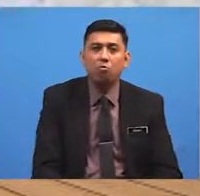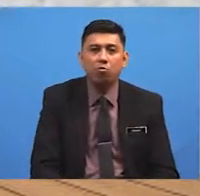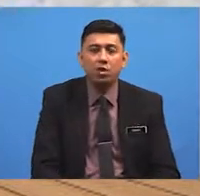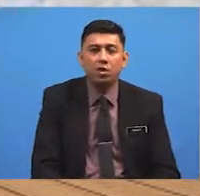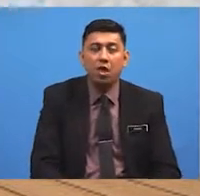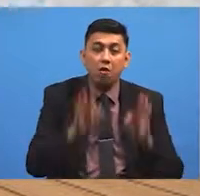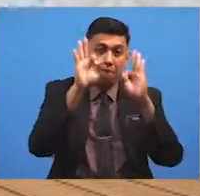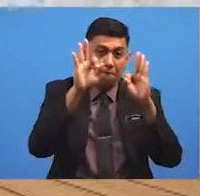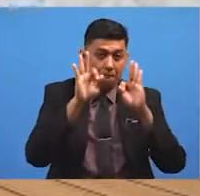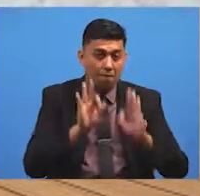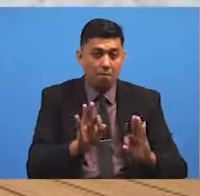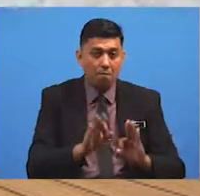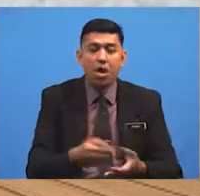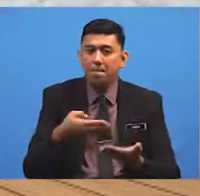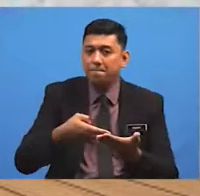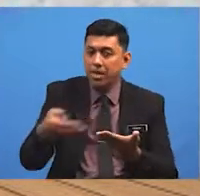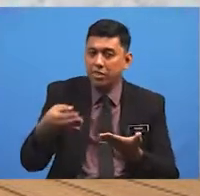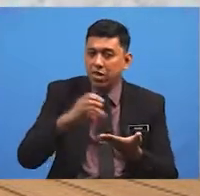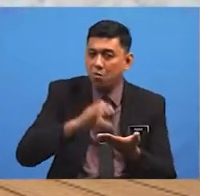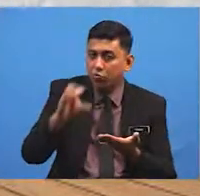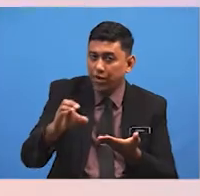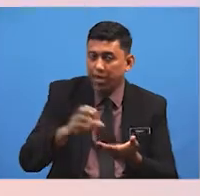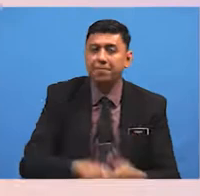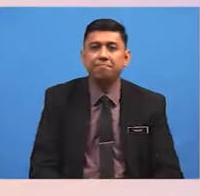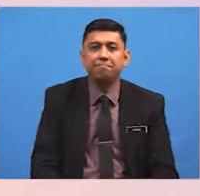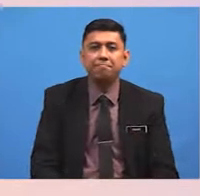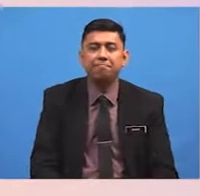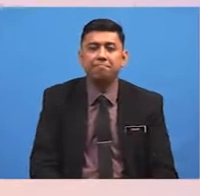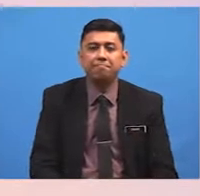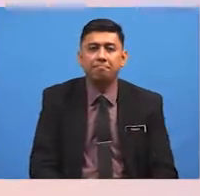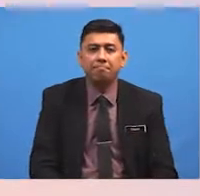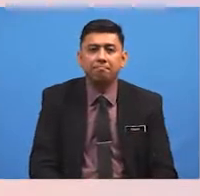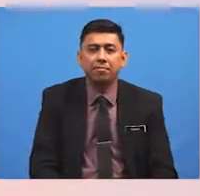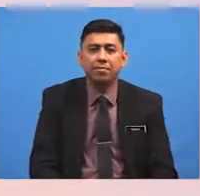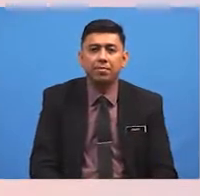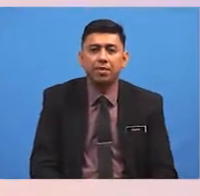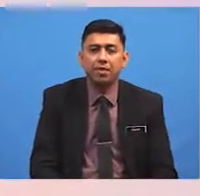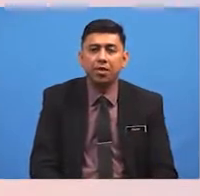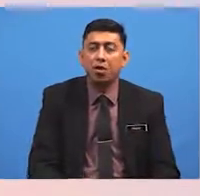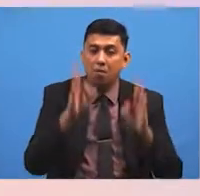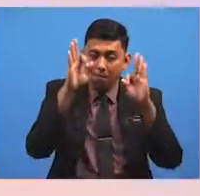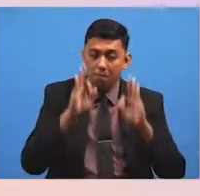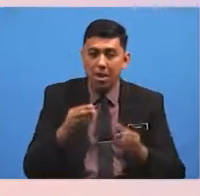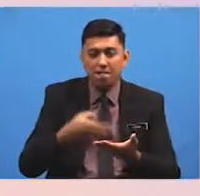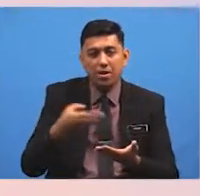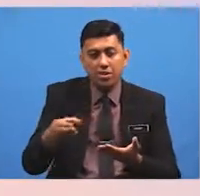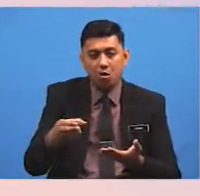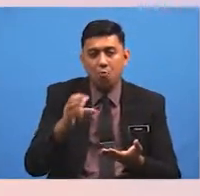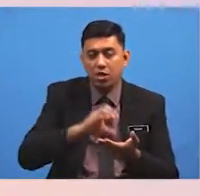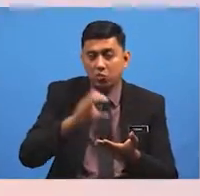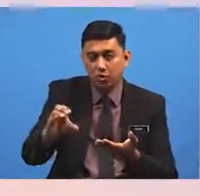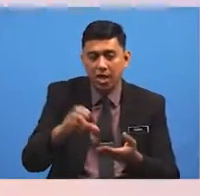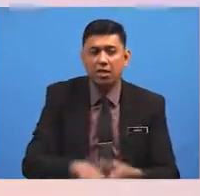format bagi belanjawan tunai pomade belanjawan tunai adalah